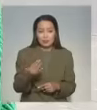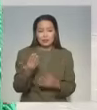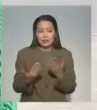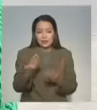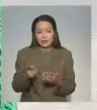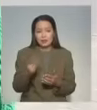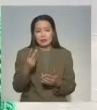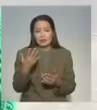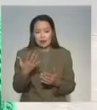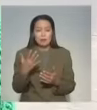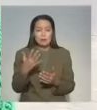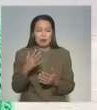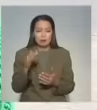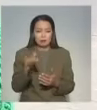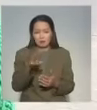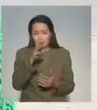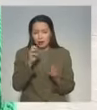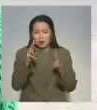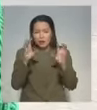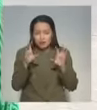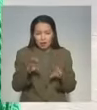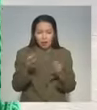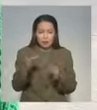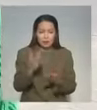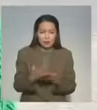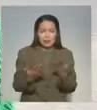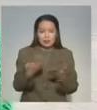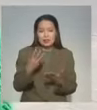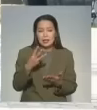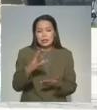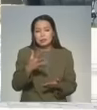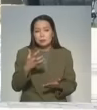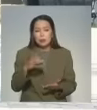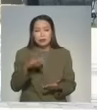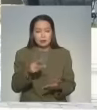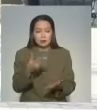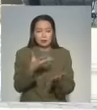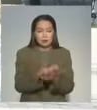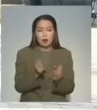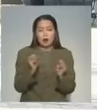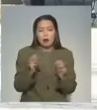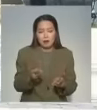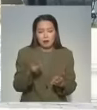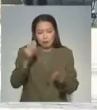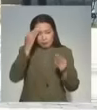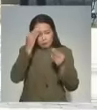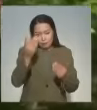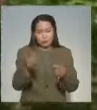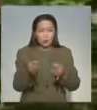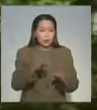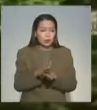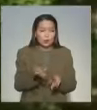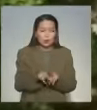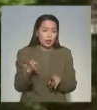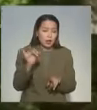ставки, что также законно по нашему законодательству. И будет платить 3,5 тысячи ребенку. Судебные исполнители таким историям не